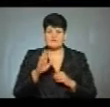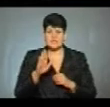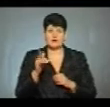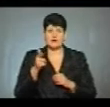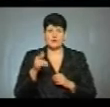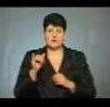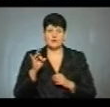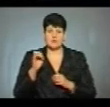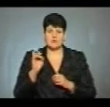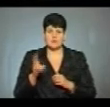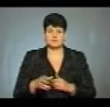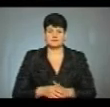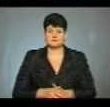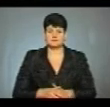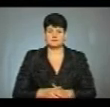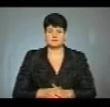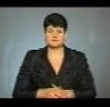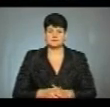Гурняка.